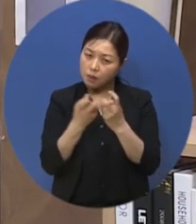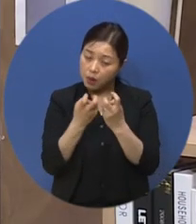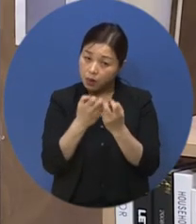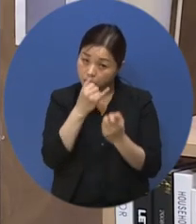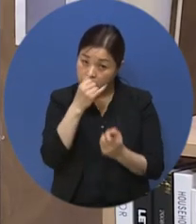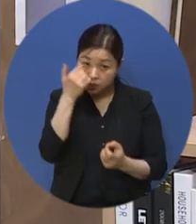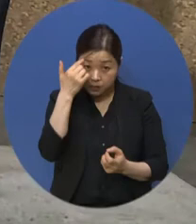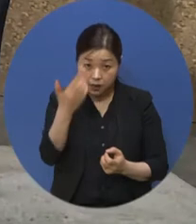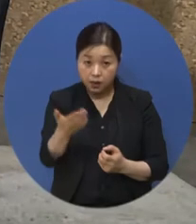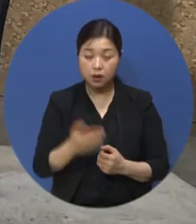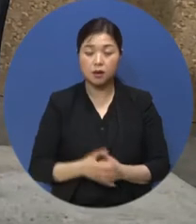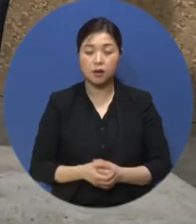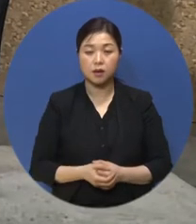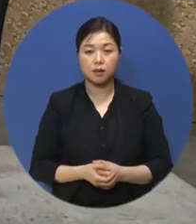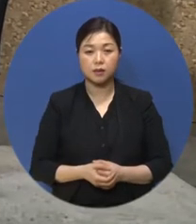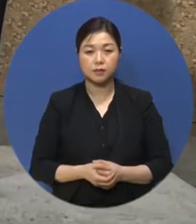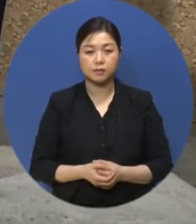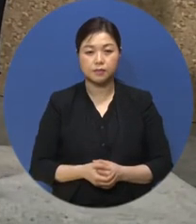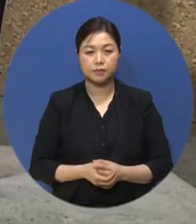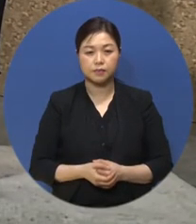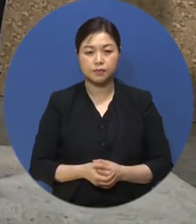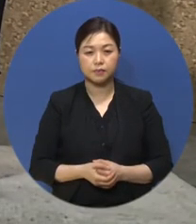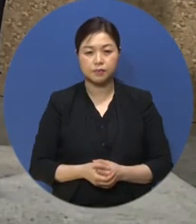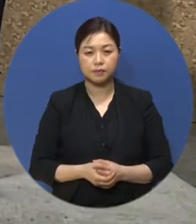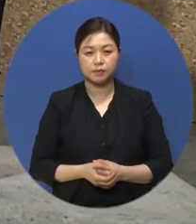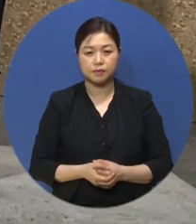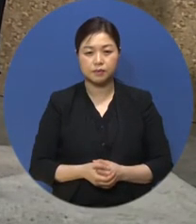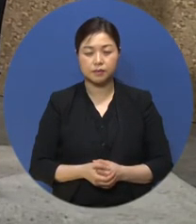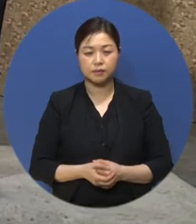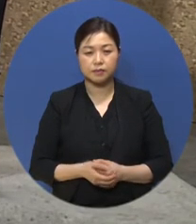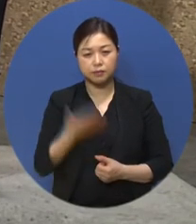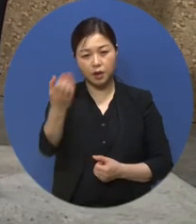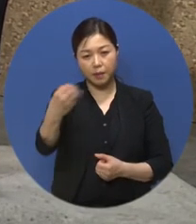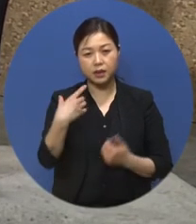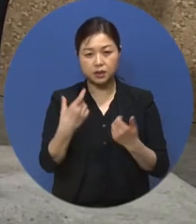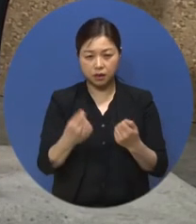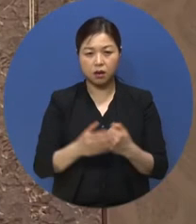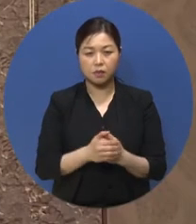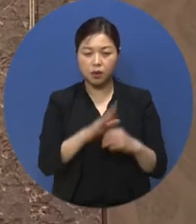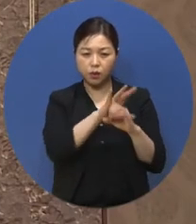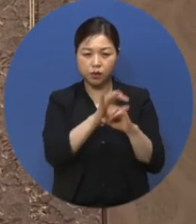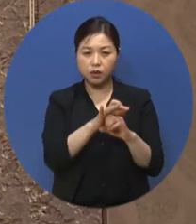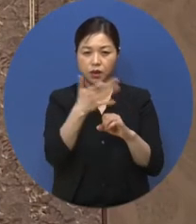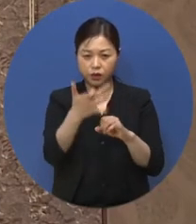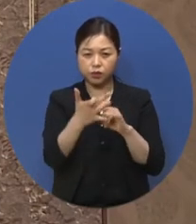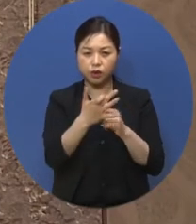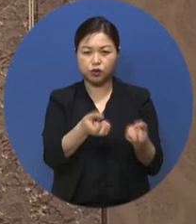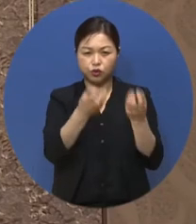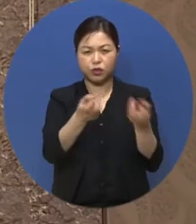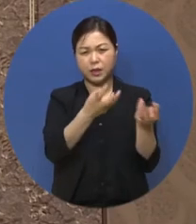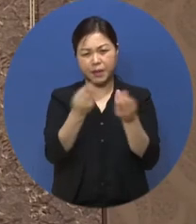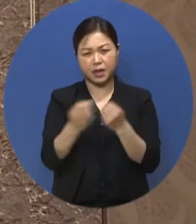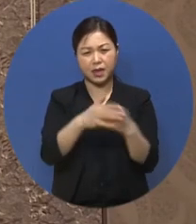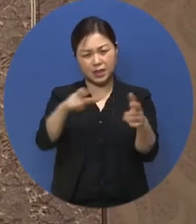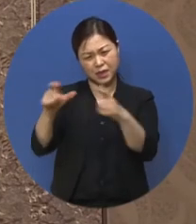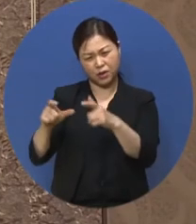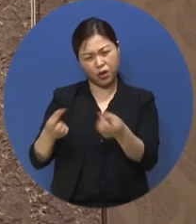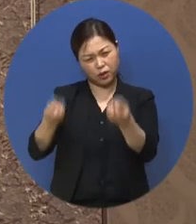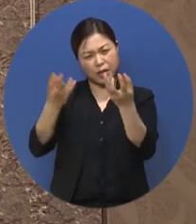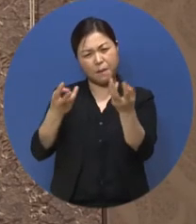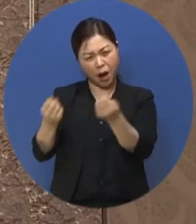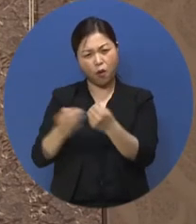대책이 있으신가요? 지금 말씀처럼 코로나 이전에는 네. 축제가 되게 많았습니다. 그쵸. 각 구에들도 많고요.